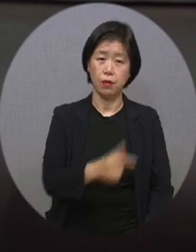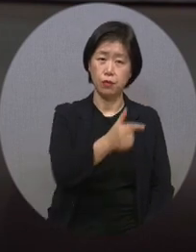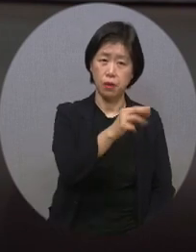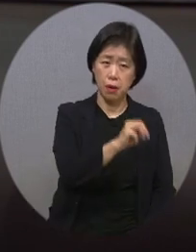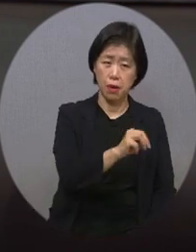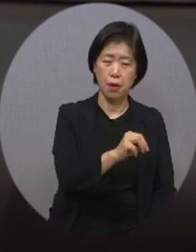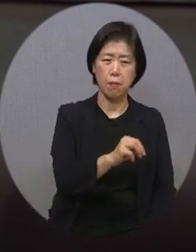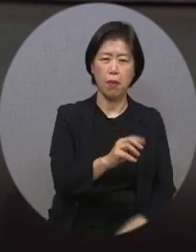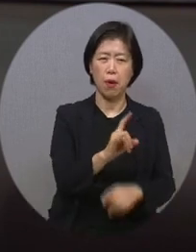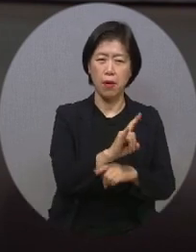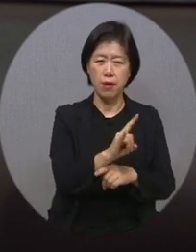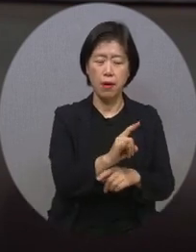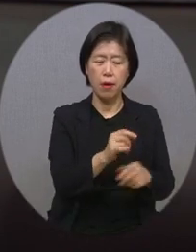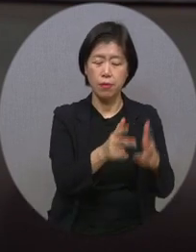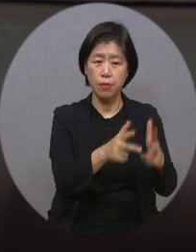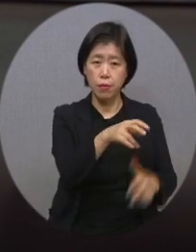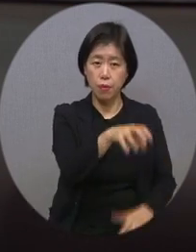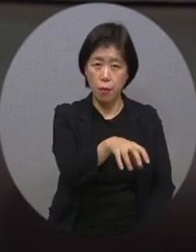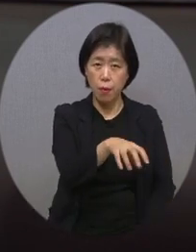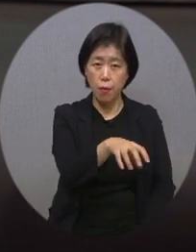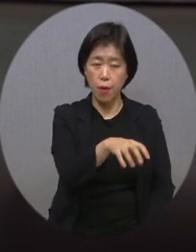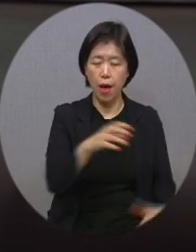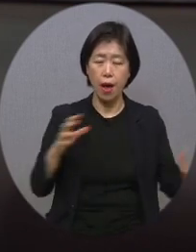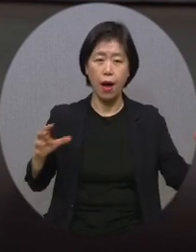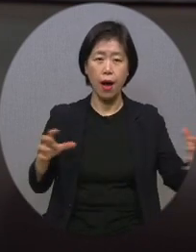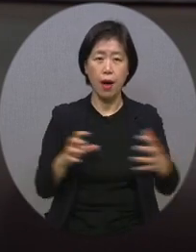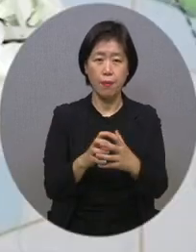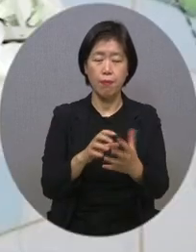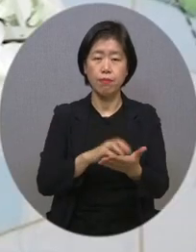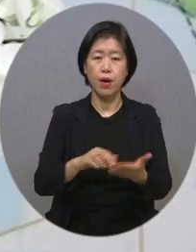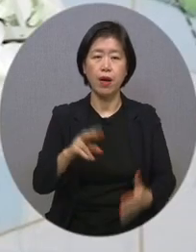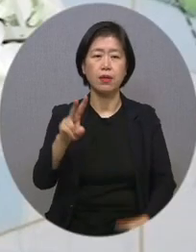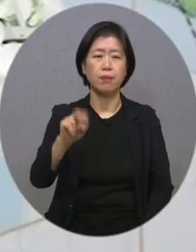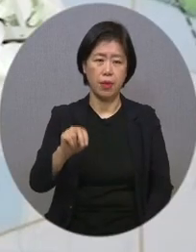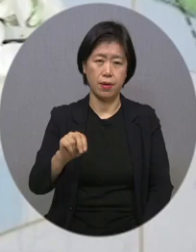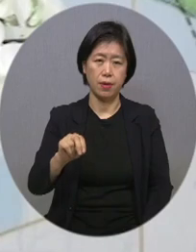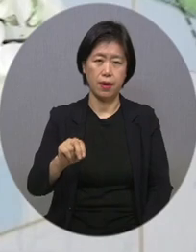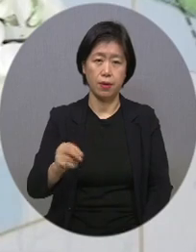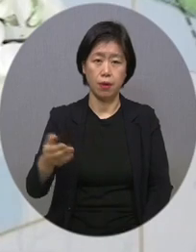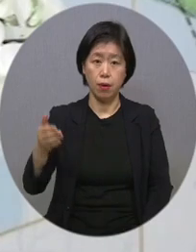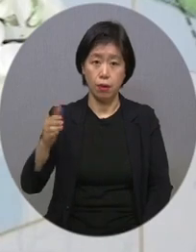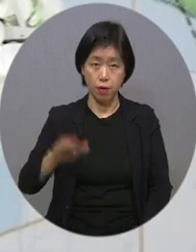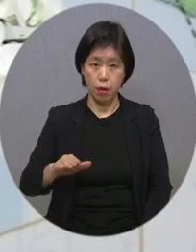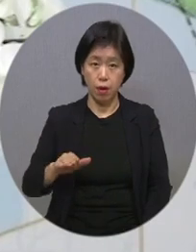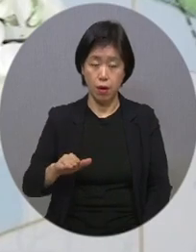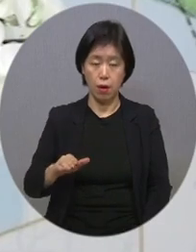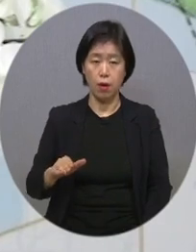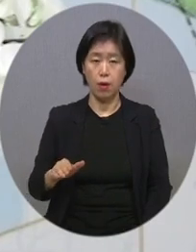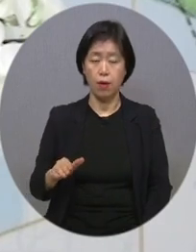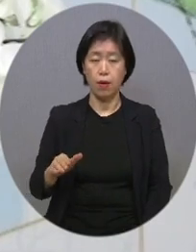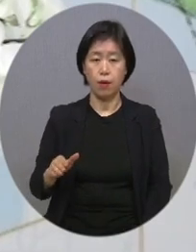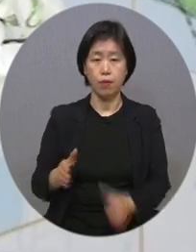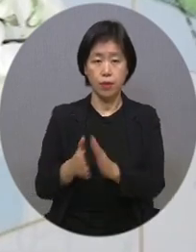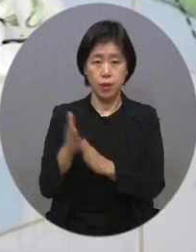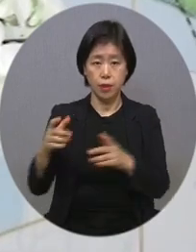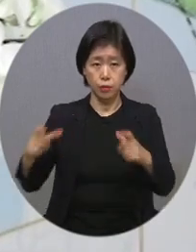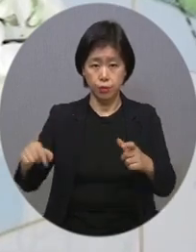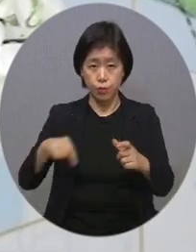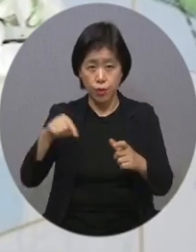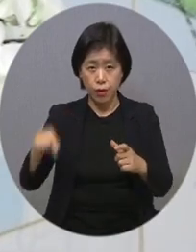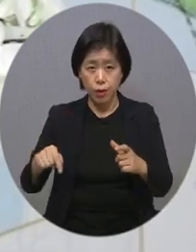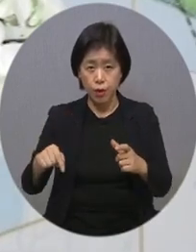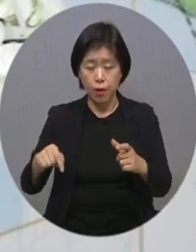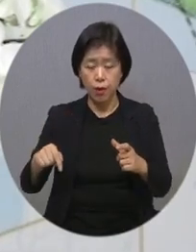현대조선소에 근무하는 그 협력업체까지 합작 한 2만 됐는데 네네. 사실 우리 지역상권 이런 음식점이나 뭐 여러 이런